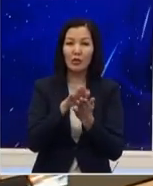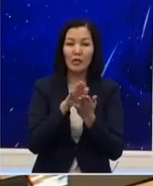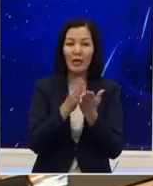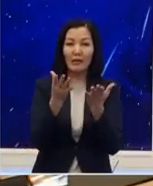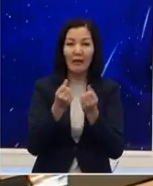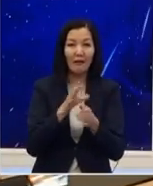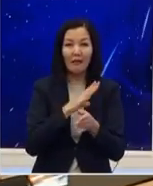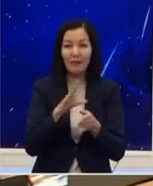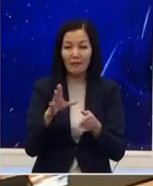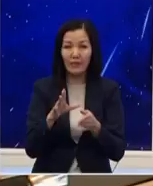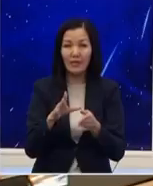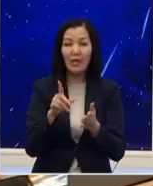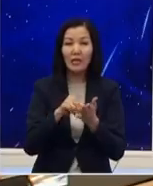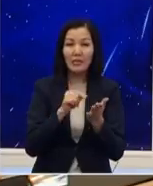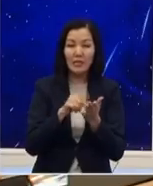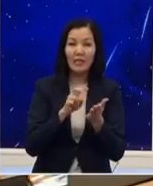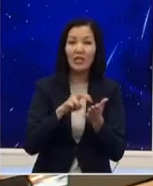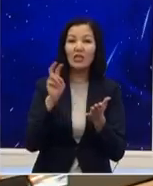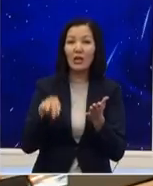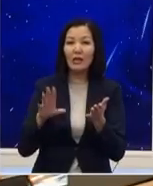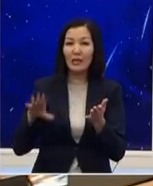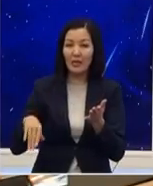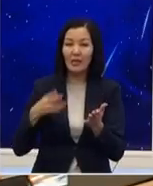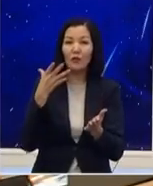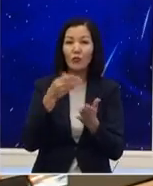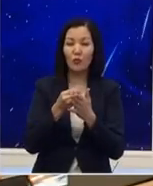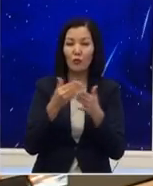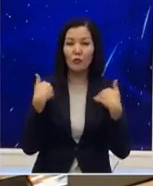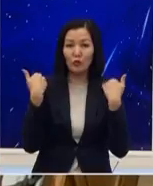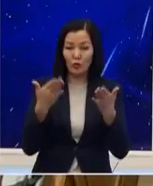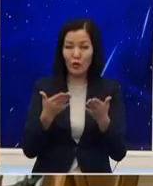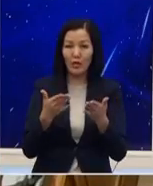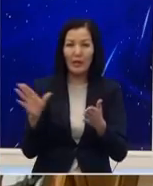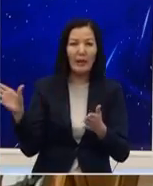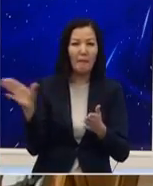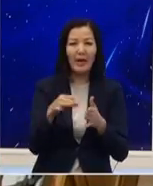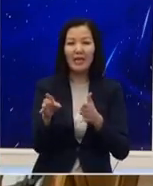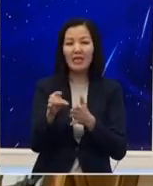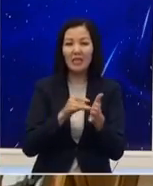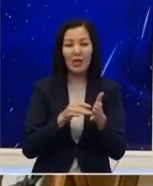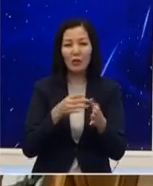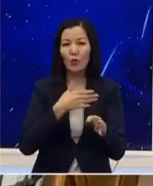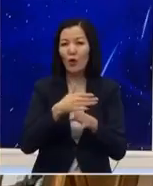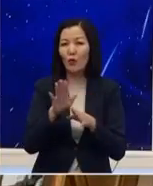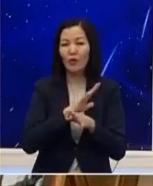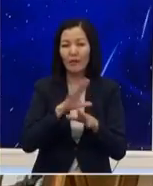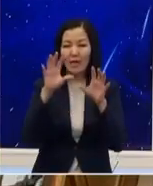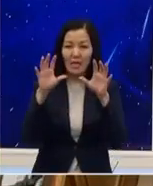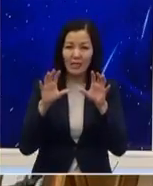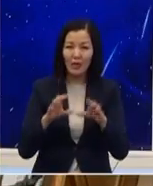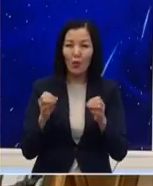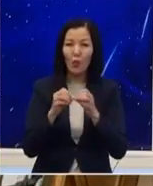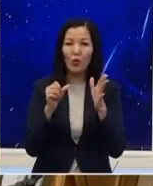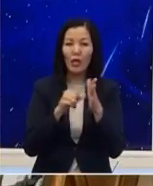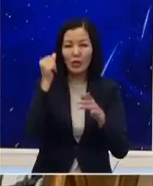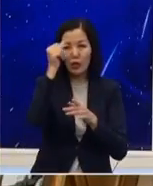емес, тек зейнетке шыққан соң ғана төлеу ұсынылған. Оның өзінде бәрін бірден аудармай, заң жобасына 16